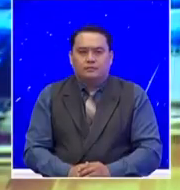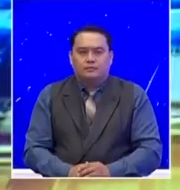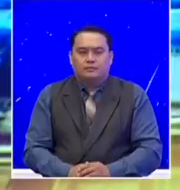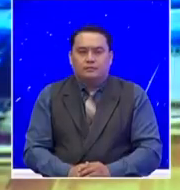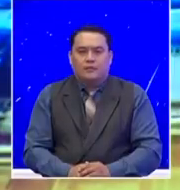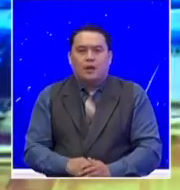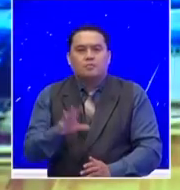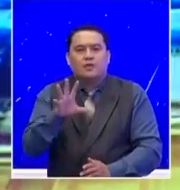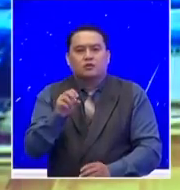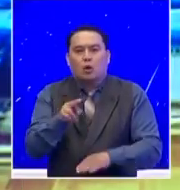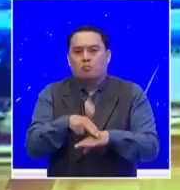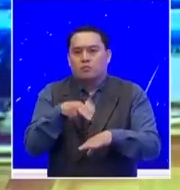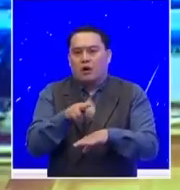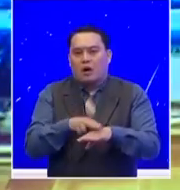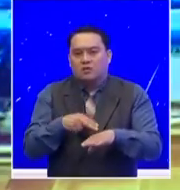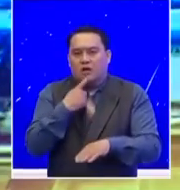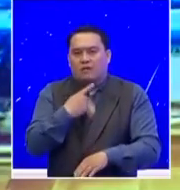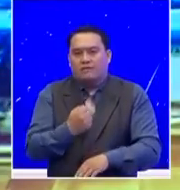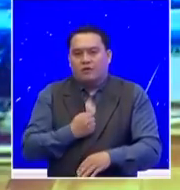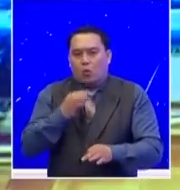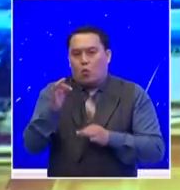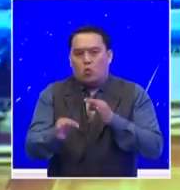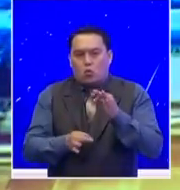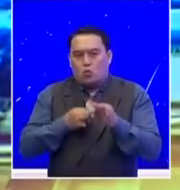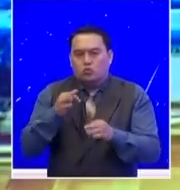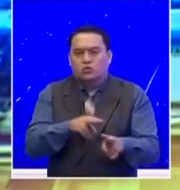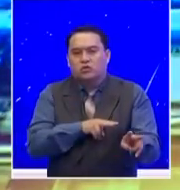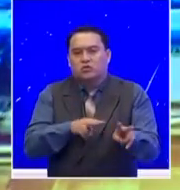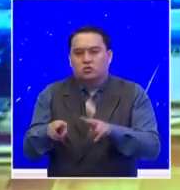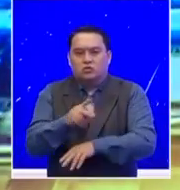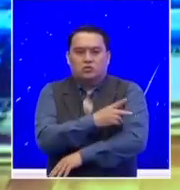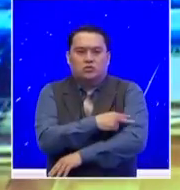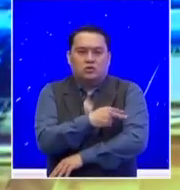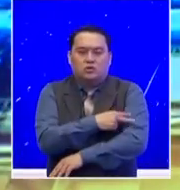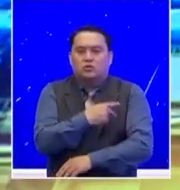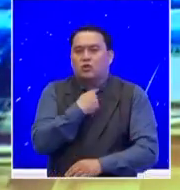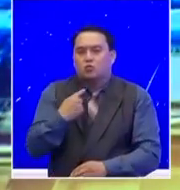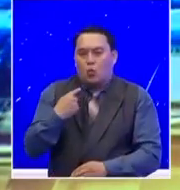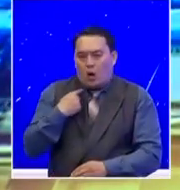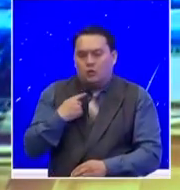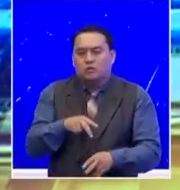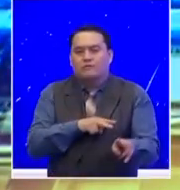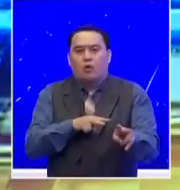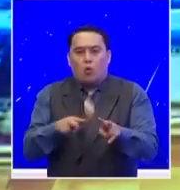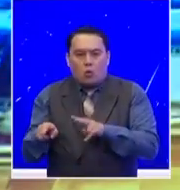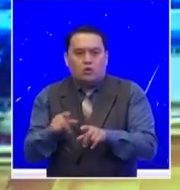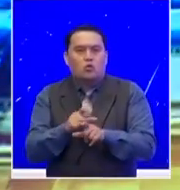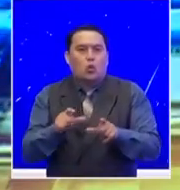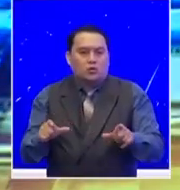Свыше 500 полицейских и военных нарядов круглосуточно дежурят по городу Талдыкурган. Их задача – контролировать соблюдение